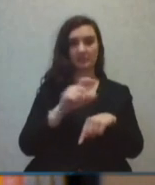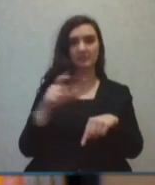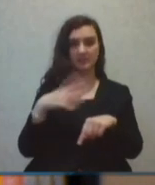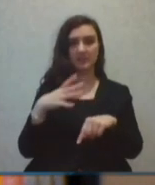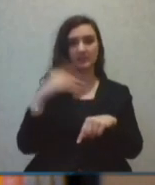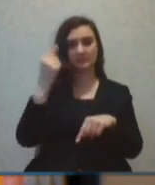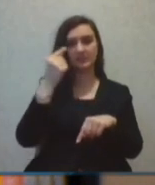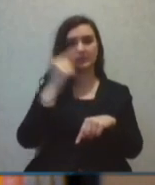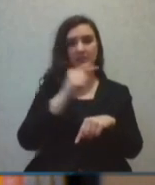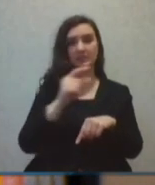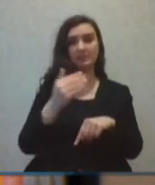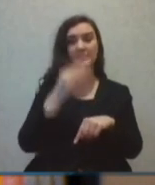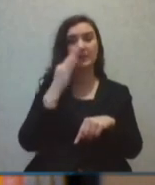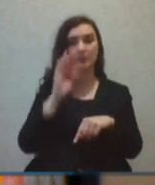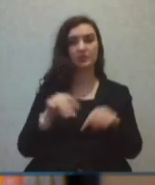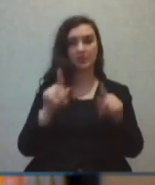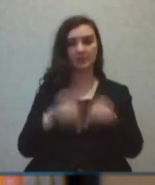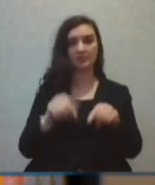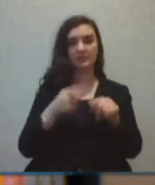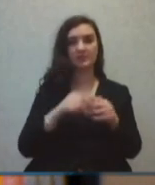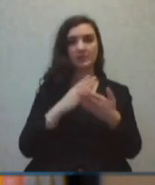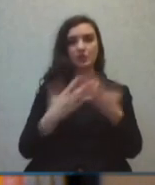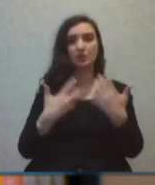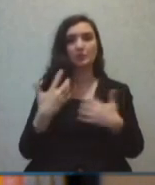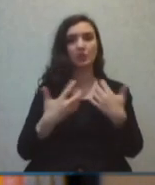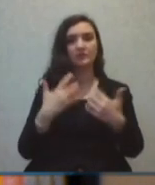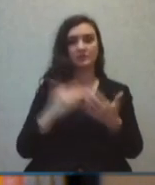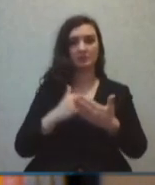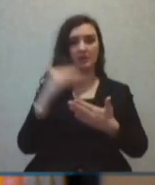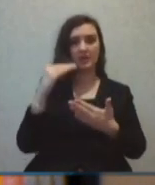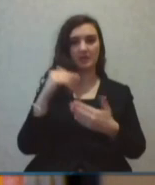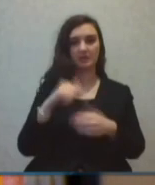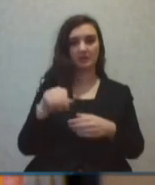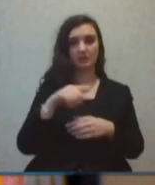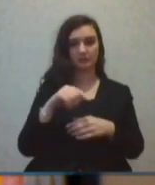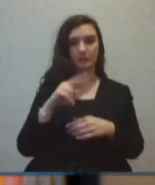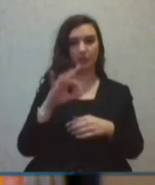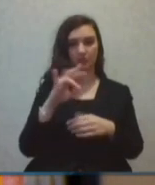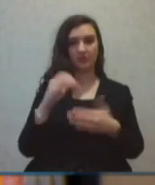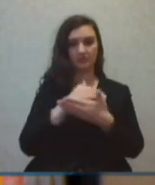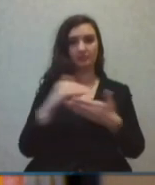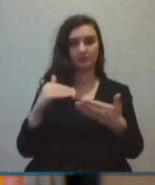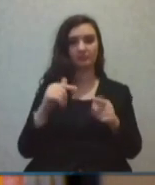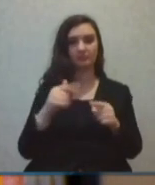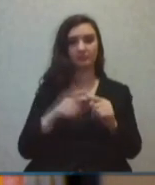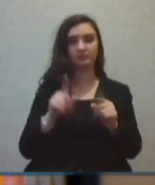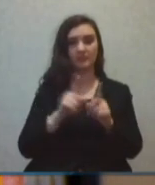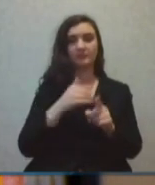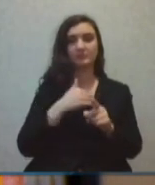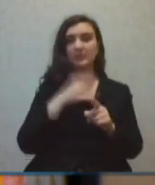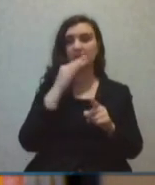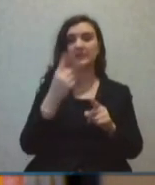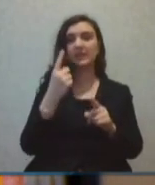ქართველი ფსიქიატრების გამოცდილებაც, ეს არის შფოთვის მაღალი რეგისტრი. თუმცა აქვე მინდა ხაზი გაუსვა